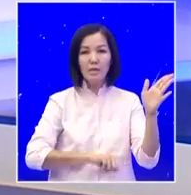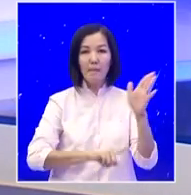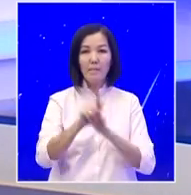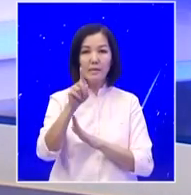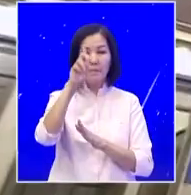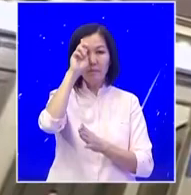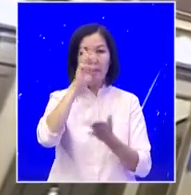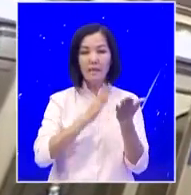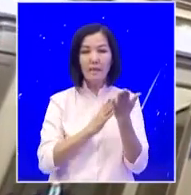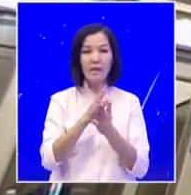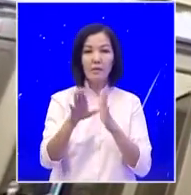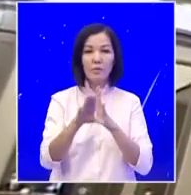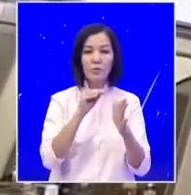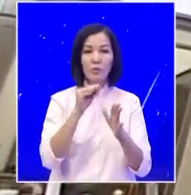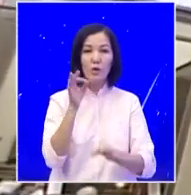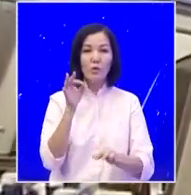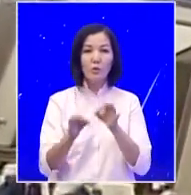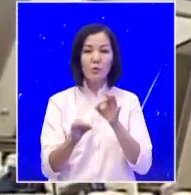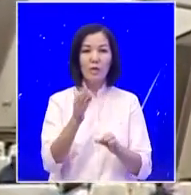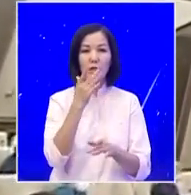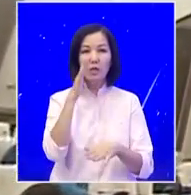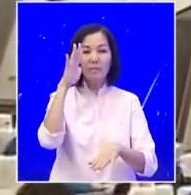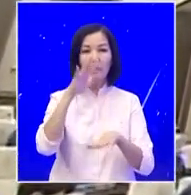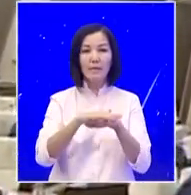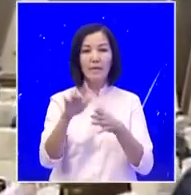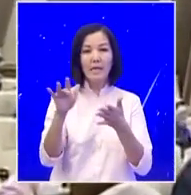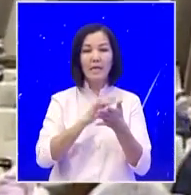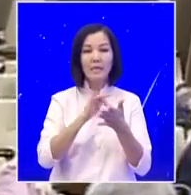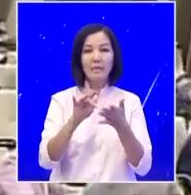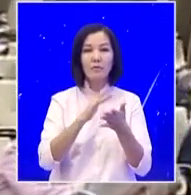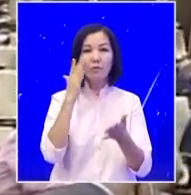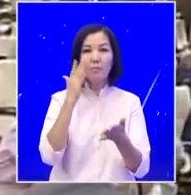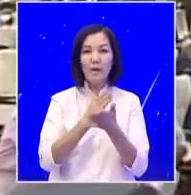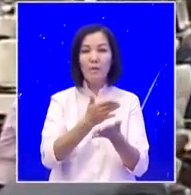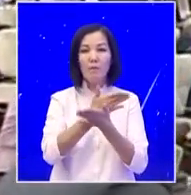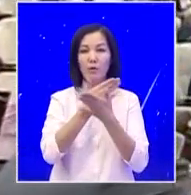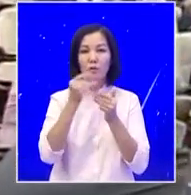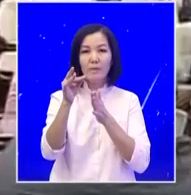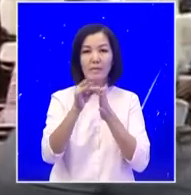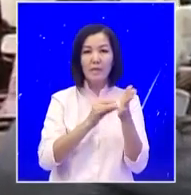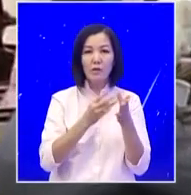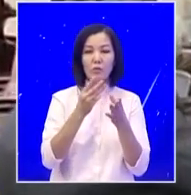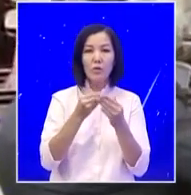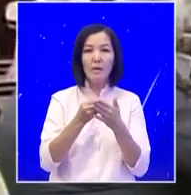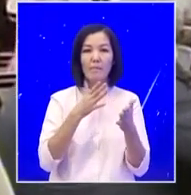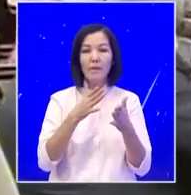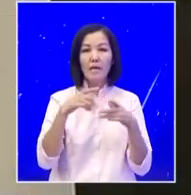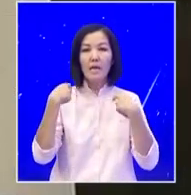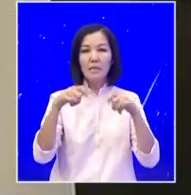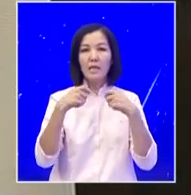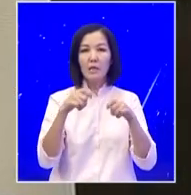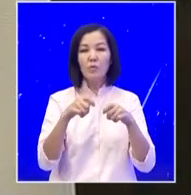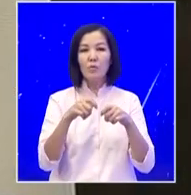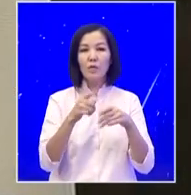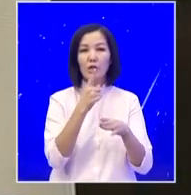қызметшілердің, депутаттар мен судьялардың шетел банктерінде есепшотқа ие болуы, қолма-қол ақша мен бағалы заттарды сатуына,